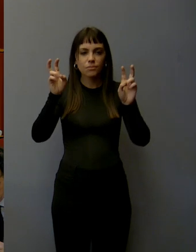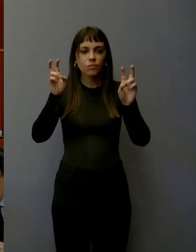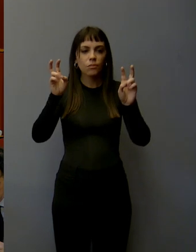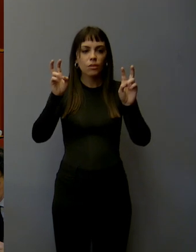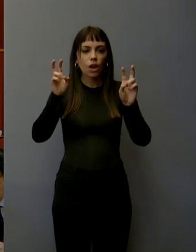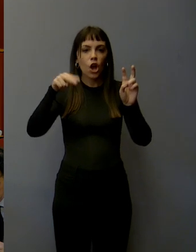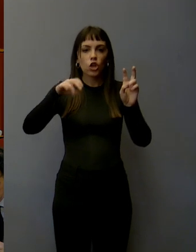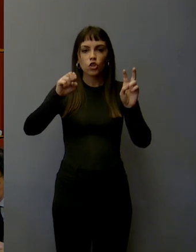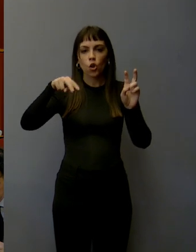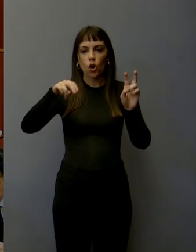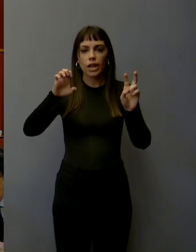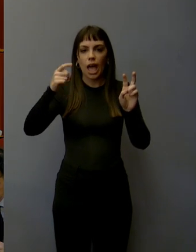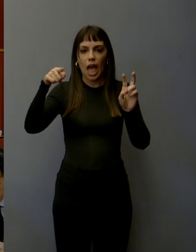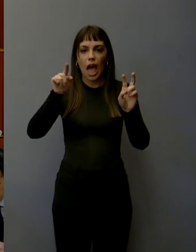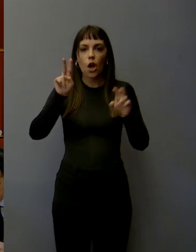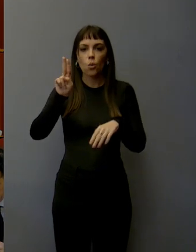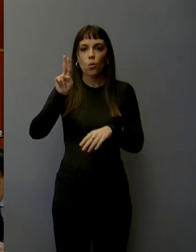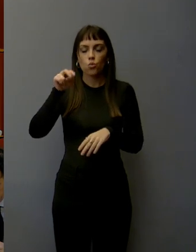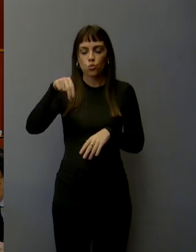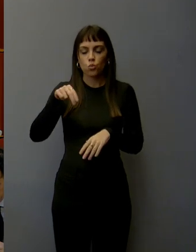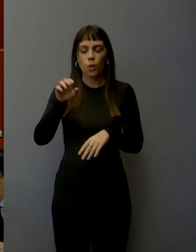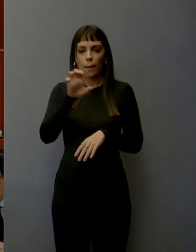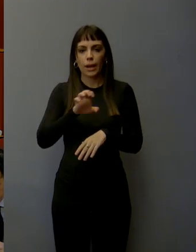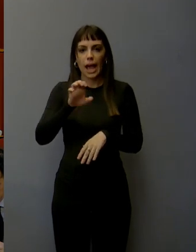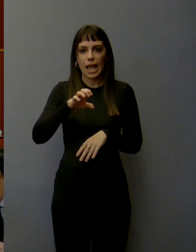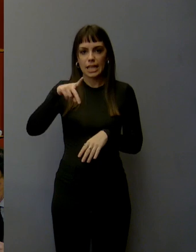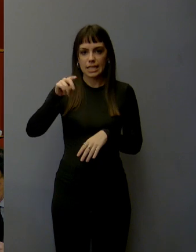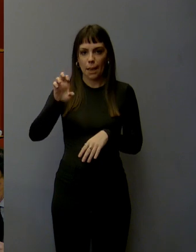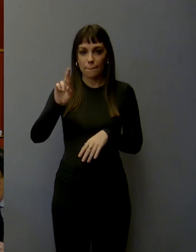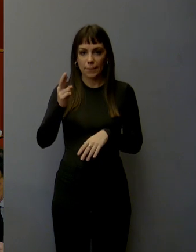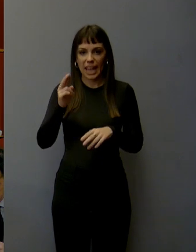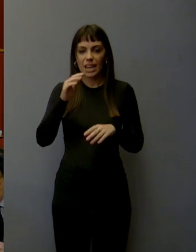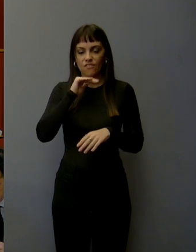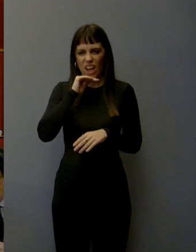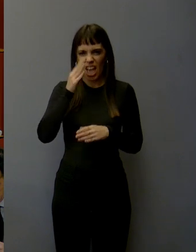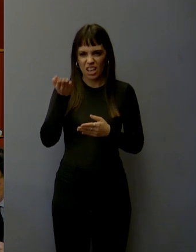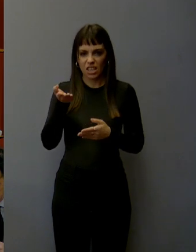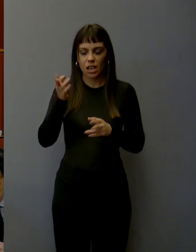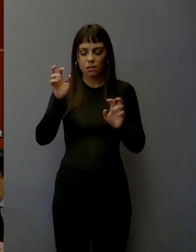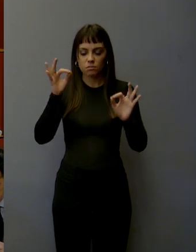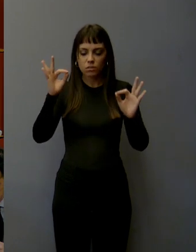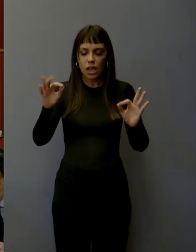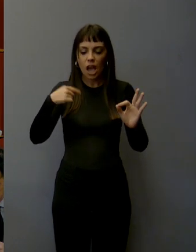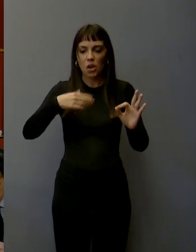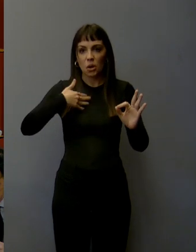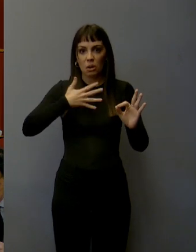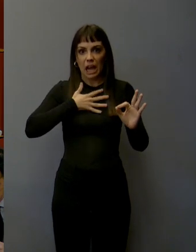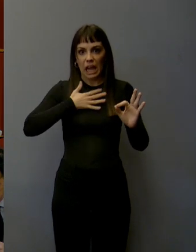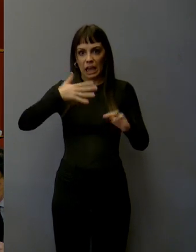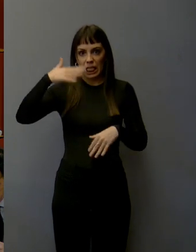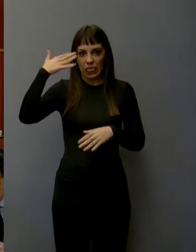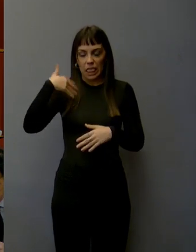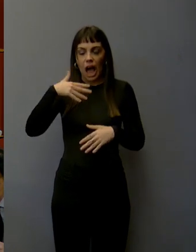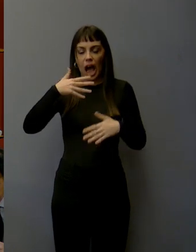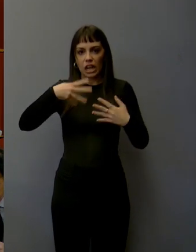titolo ovviamente del programma elettorale del sindaco Bucci perché era il 2007 all'epoca Io ero un diciannovenne e lui era